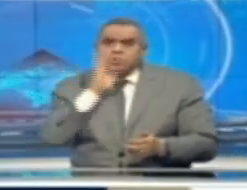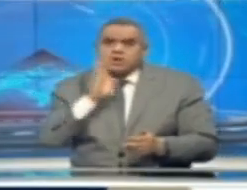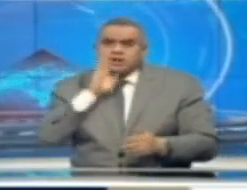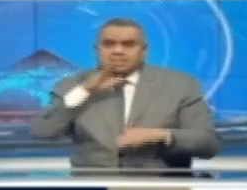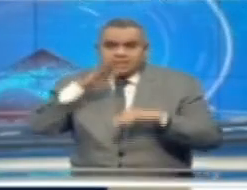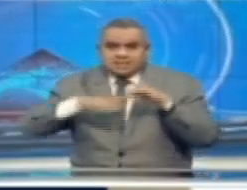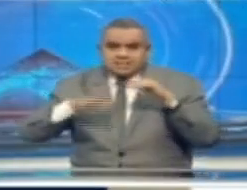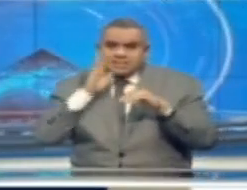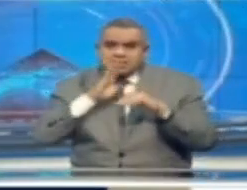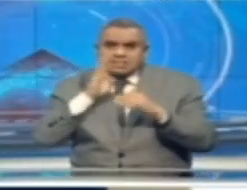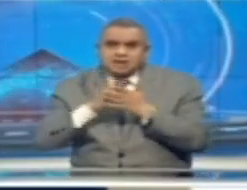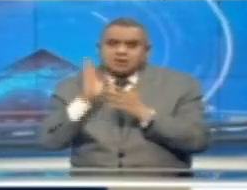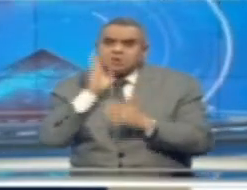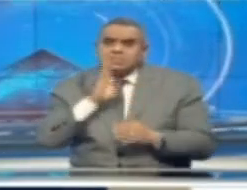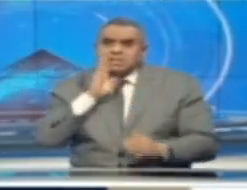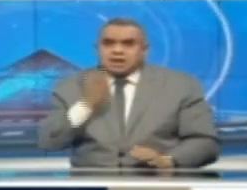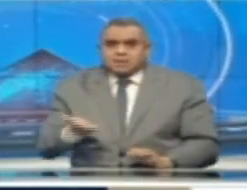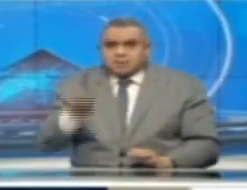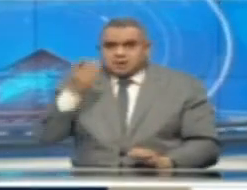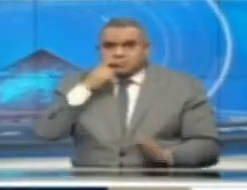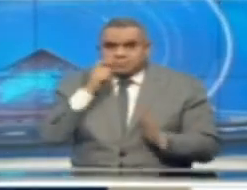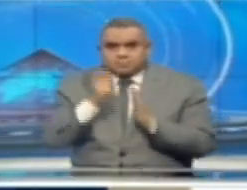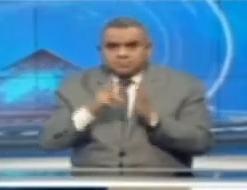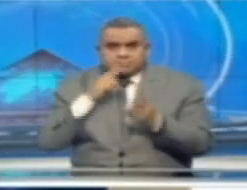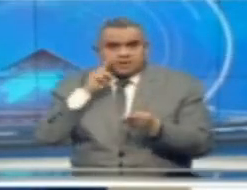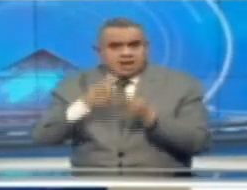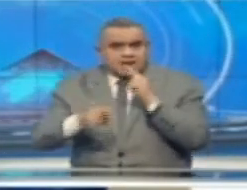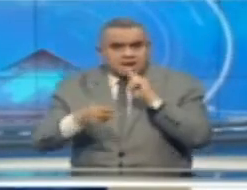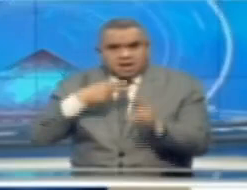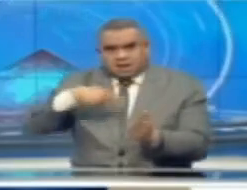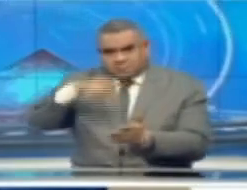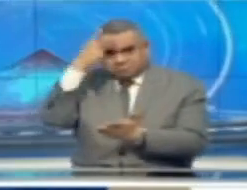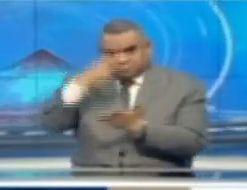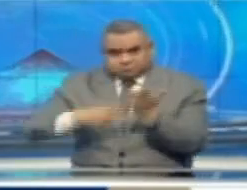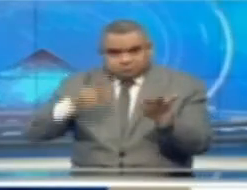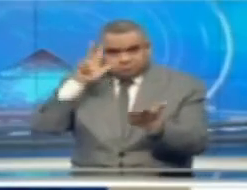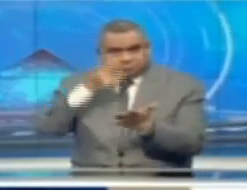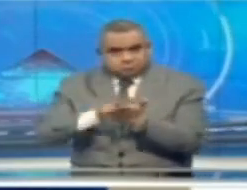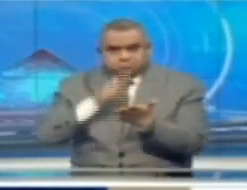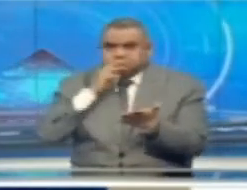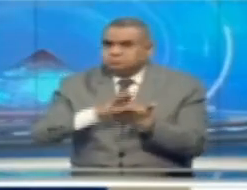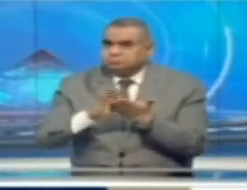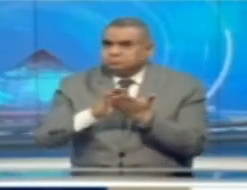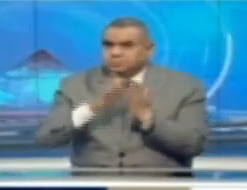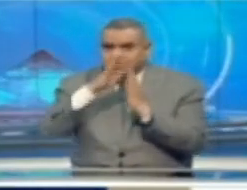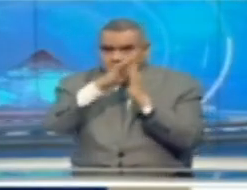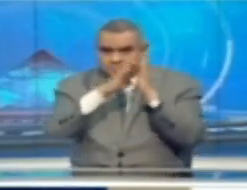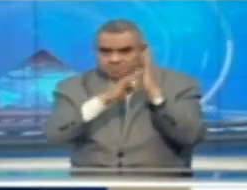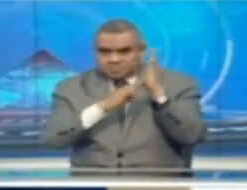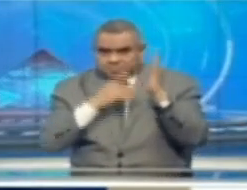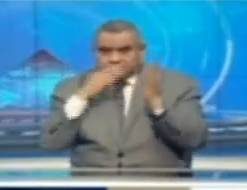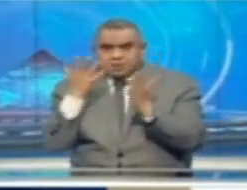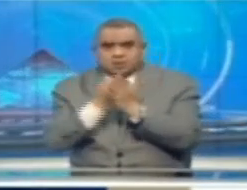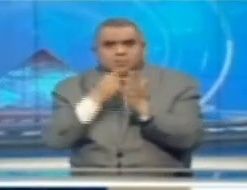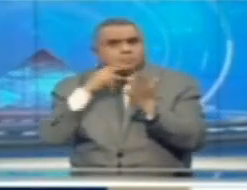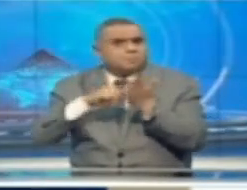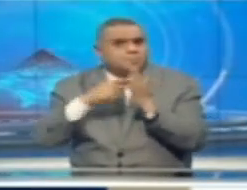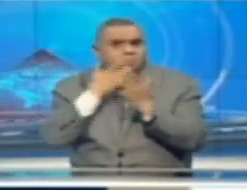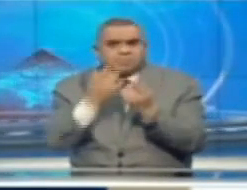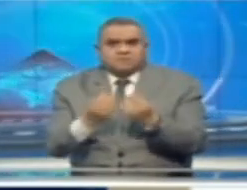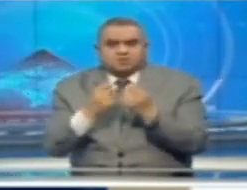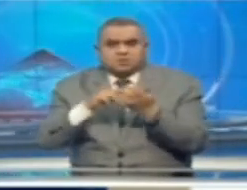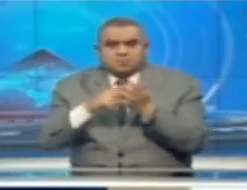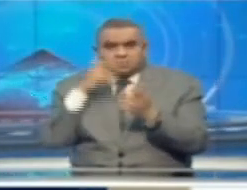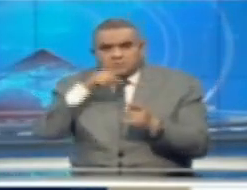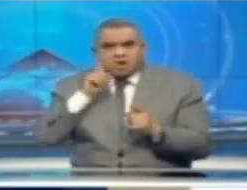قالت وزارة التربية والتعليم والتعليم العالي إنه لم يتم إصدار أي قرارات بهذا الشأن